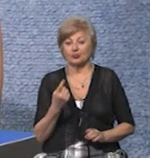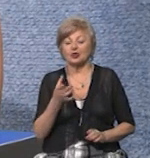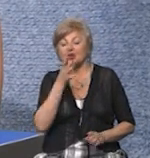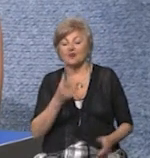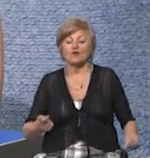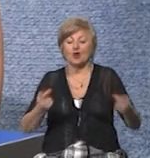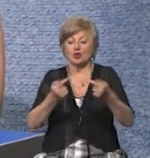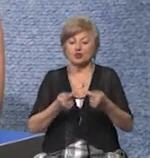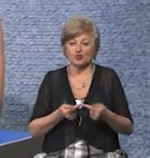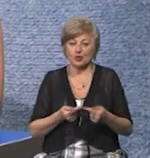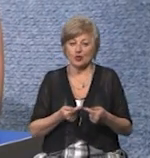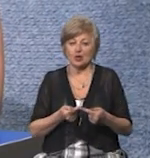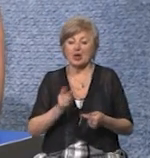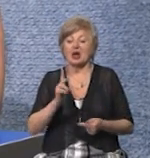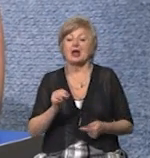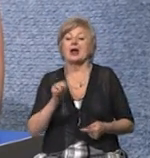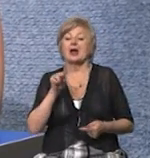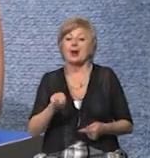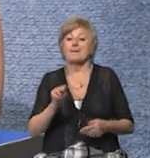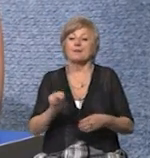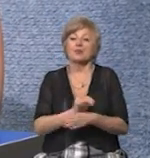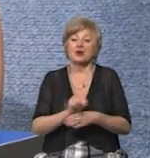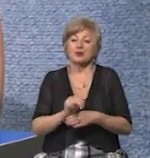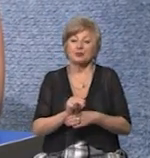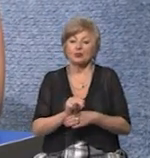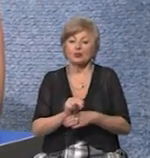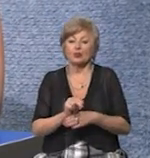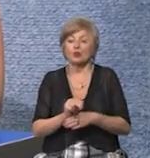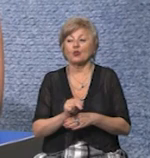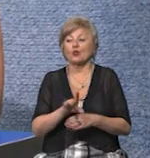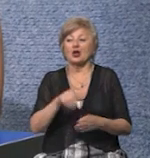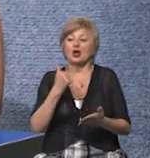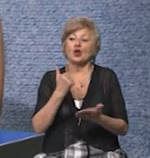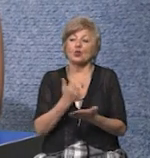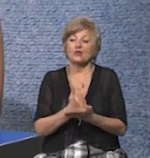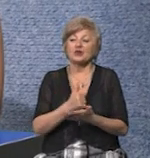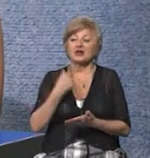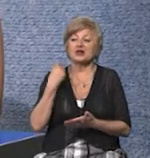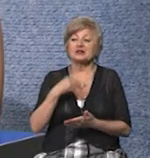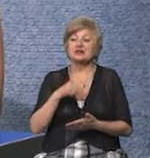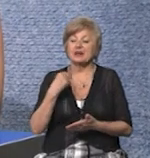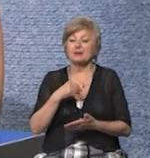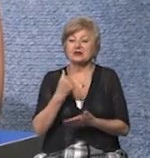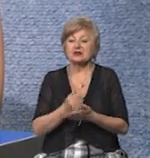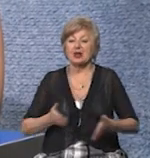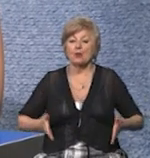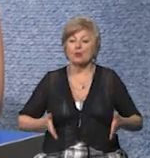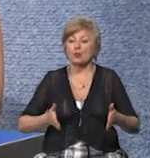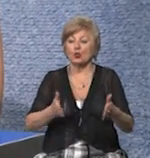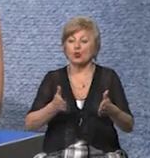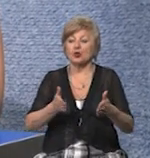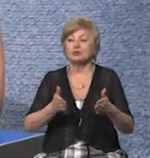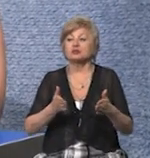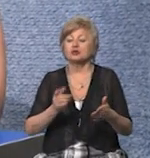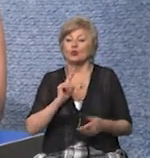водночас. Капітальні ремонти частин головних запорізьких магістралей